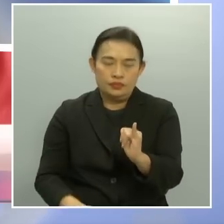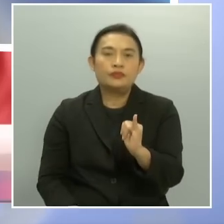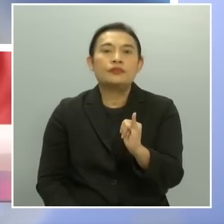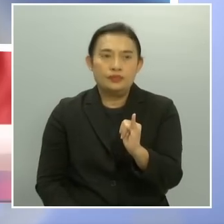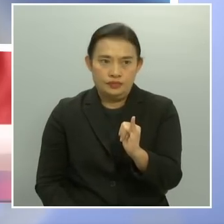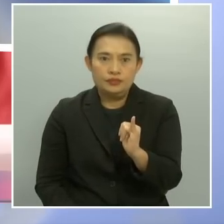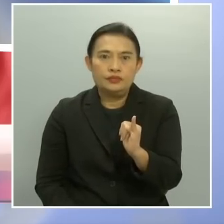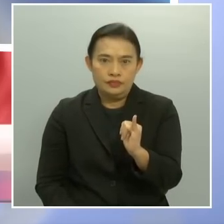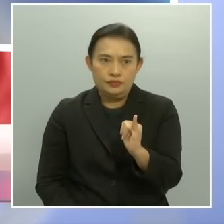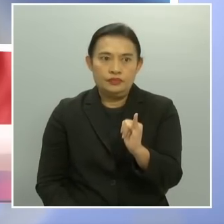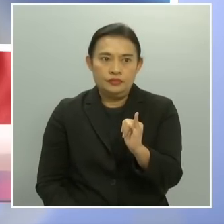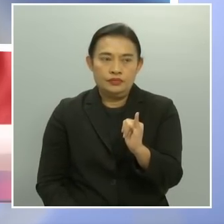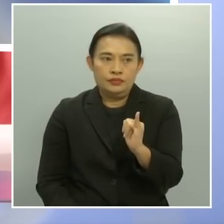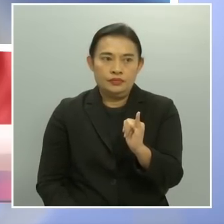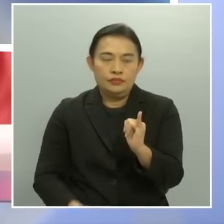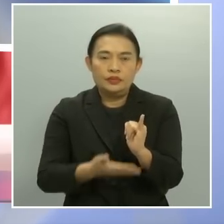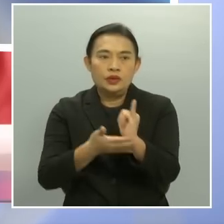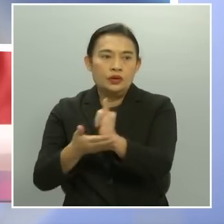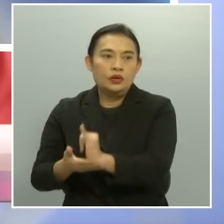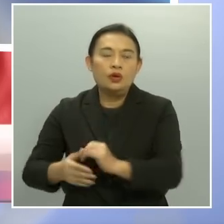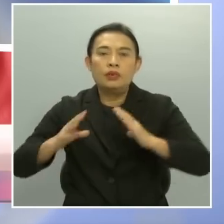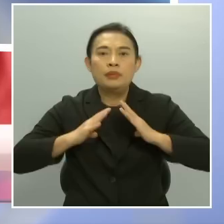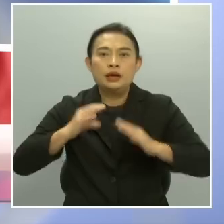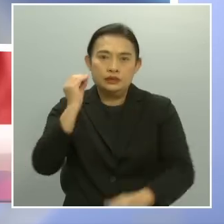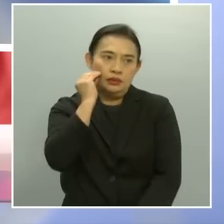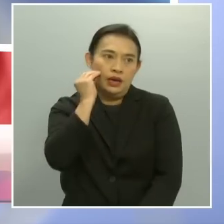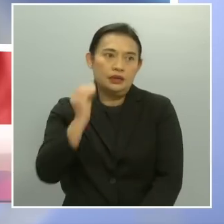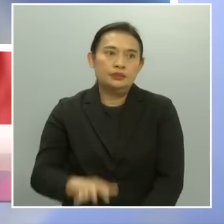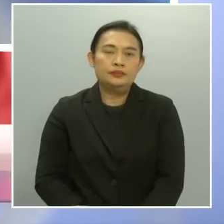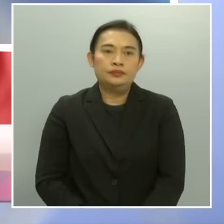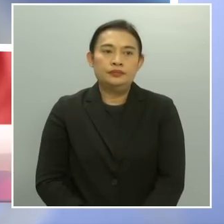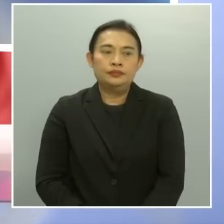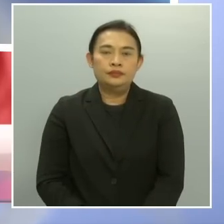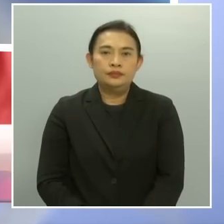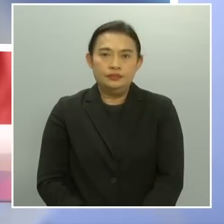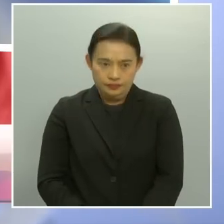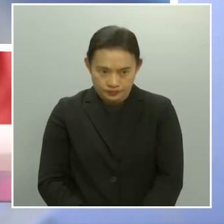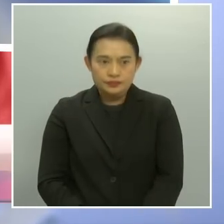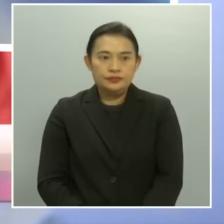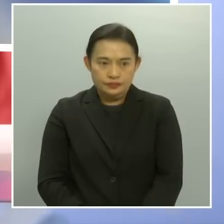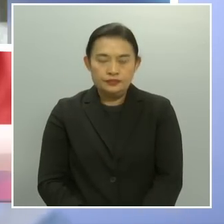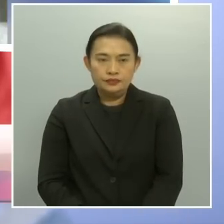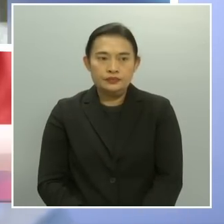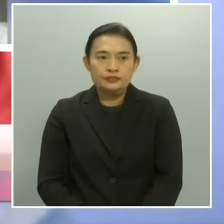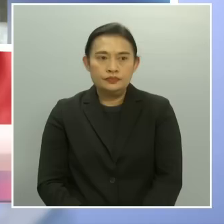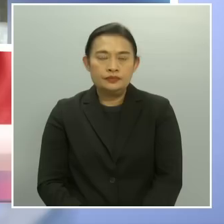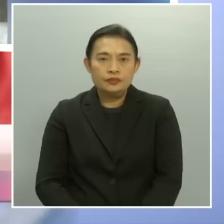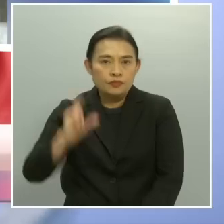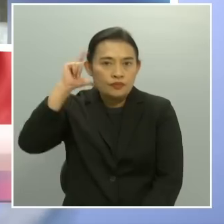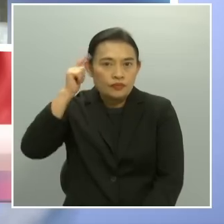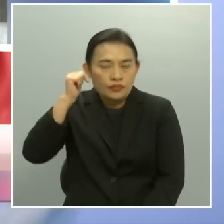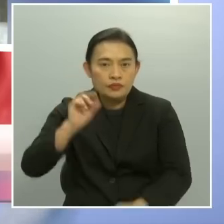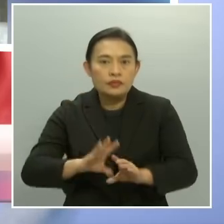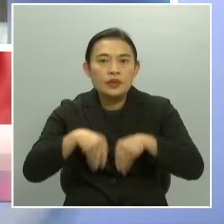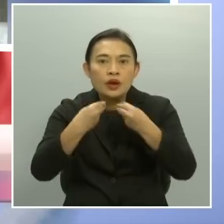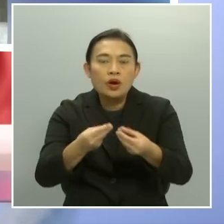ก็จะออกมาพักที่บ้านค ่ ะ อ้าวครับคุณแม่ครับโอเคครับผมขออนุญาตรบกวนคุณแม่เท่านี้คุณแม่ครับรักษาตัวนะฮะดู